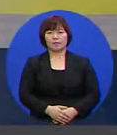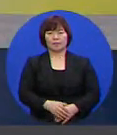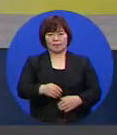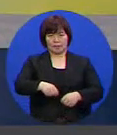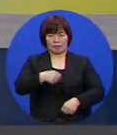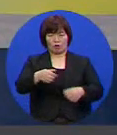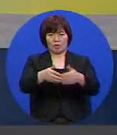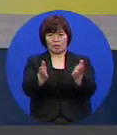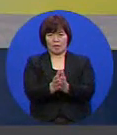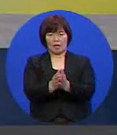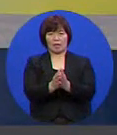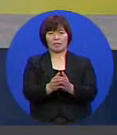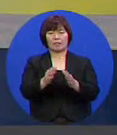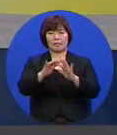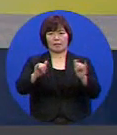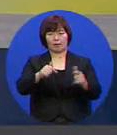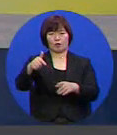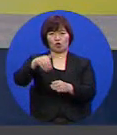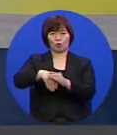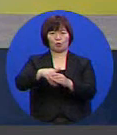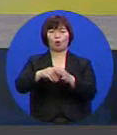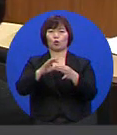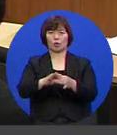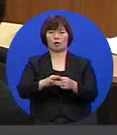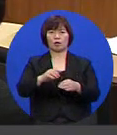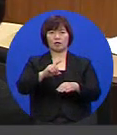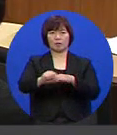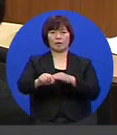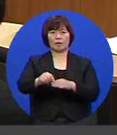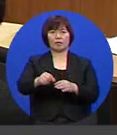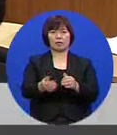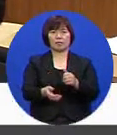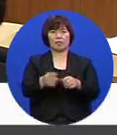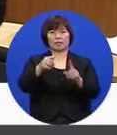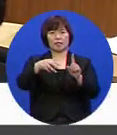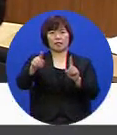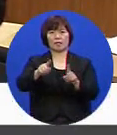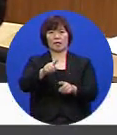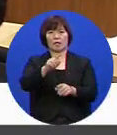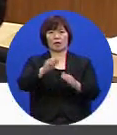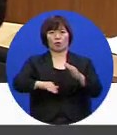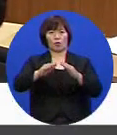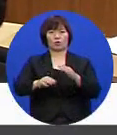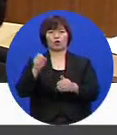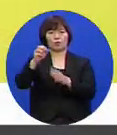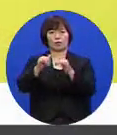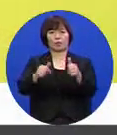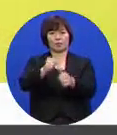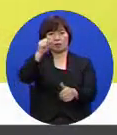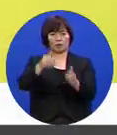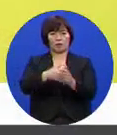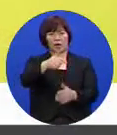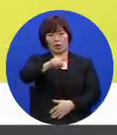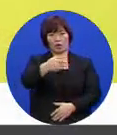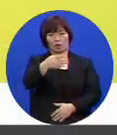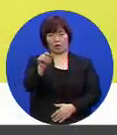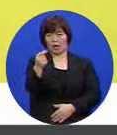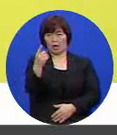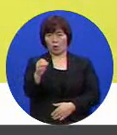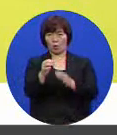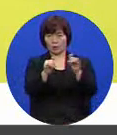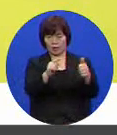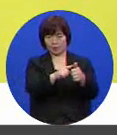정의당 전북도당이 당원 투표를 통해 지방선거 1차 공직 후보자를 선출했습니다. 권태홍 도지사 후보에